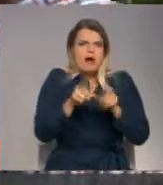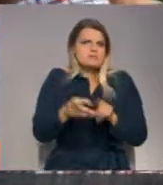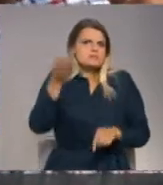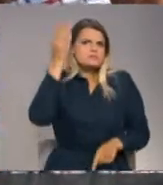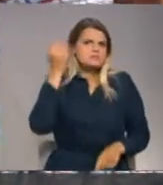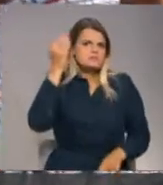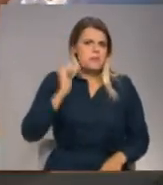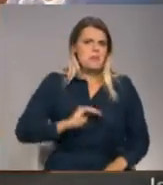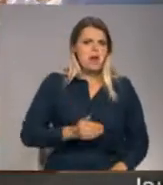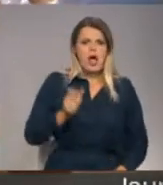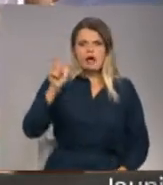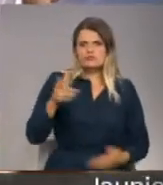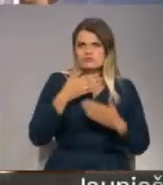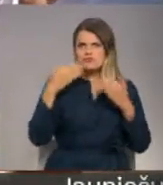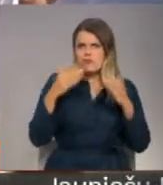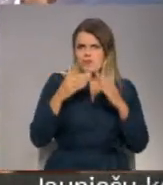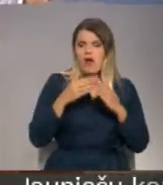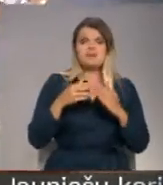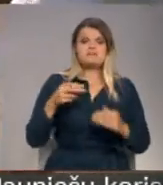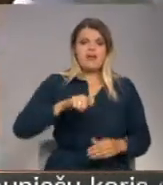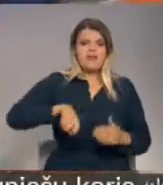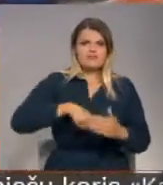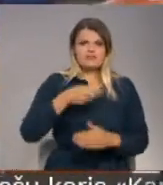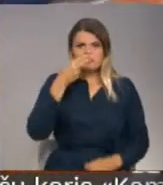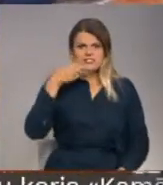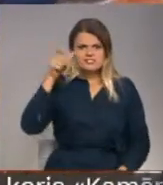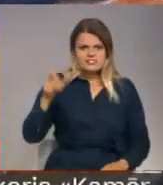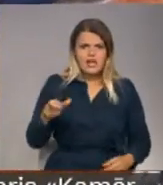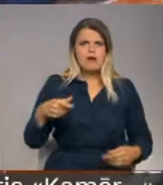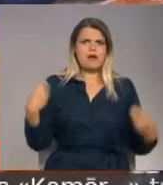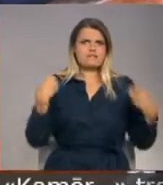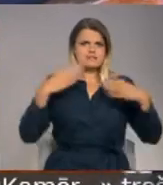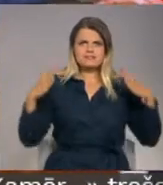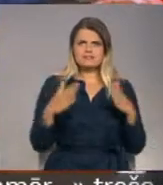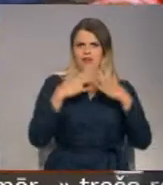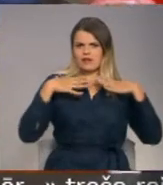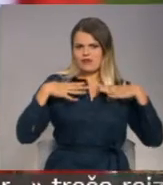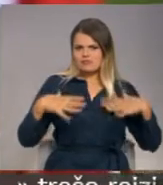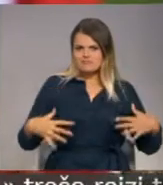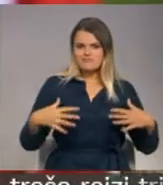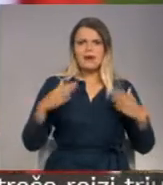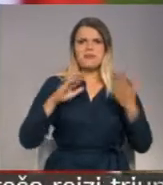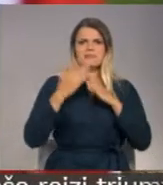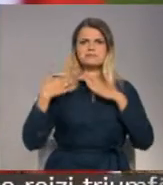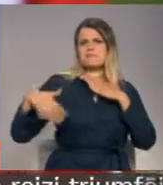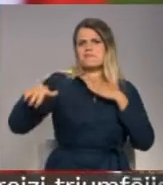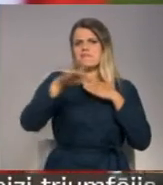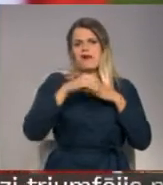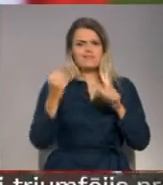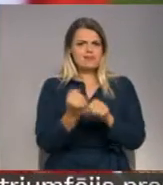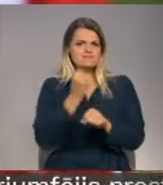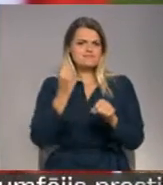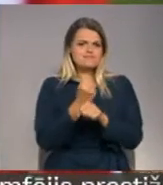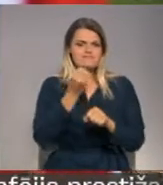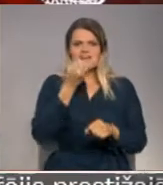kad baroni nav mājās. Tad virtuves saimnieces apvilkušas svētku brunčus un pils parkā ar staļa puišiem un saimniekdēliem